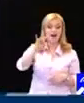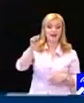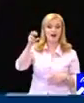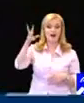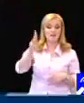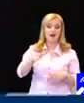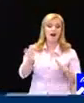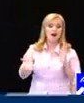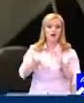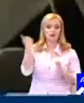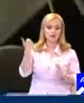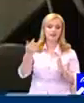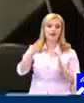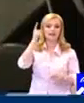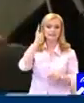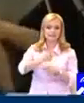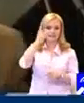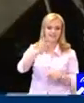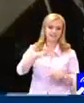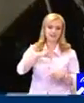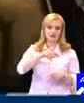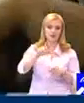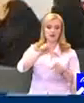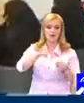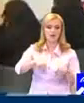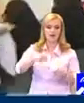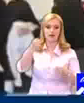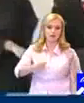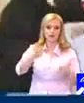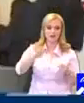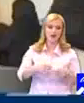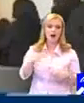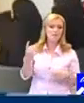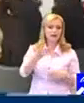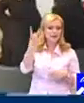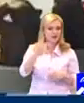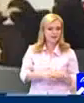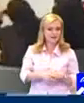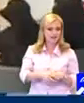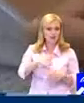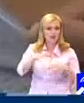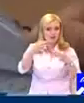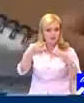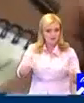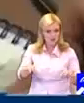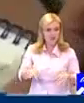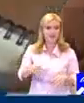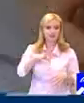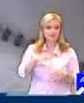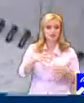ridica interdicția femeilor de a conduce. De asemenea, la începutul acestui an, pentru prima dată, femeile au avut voie pe un